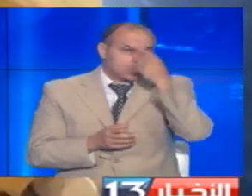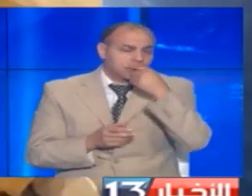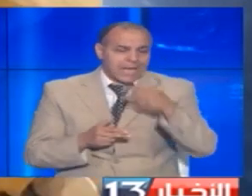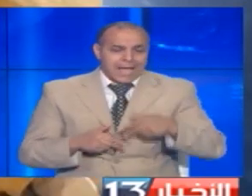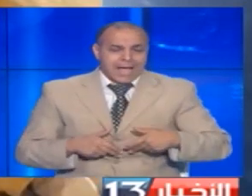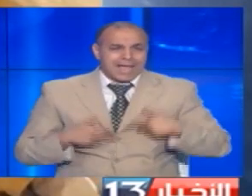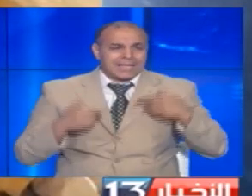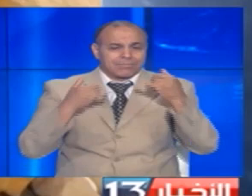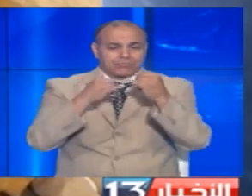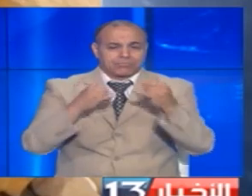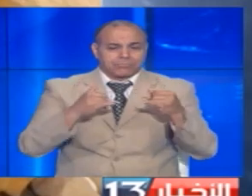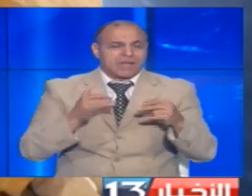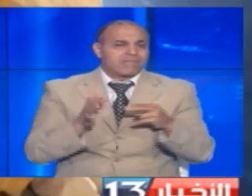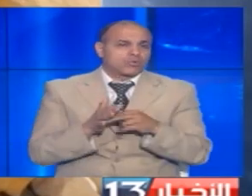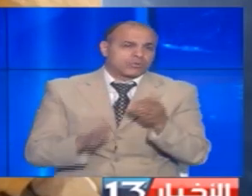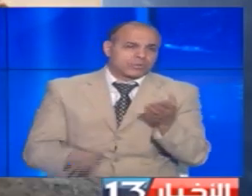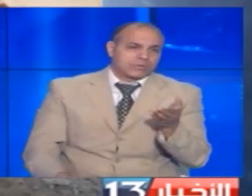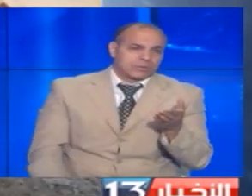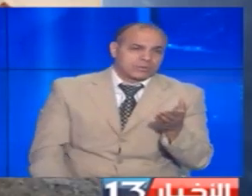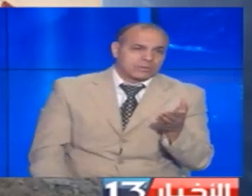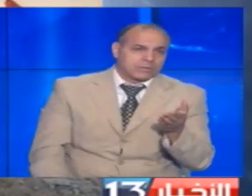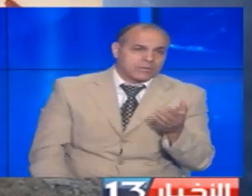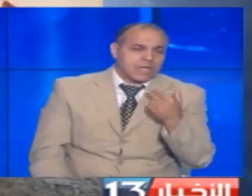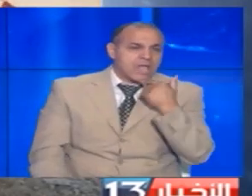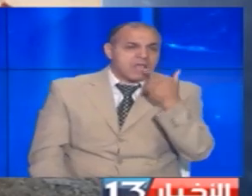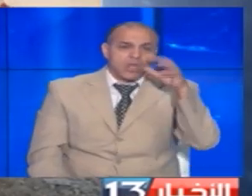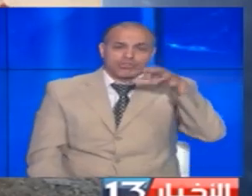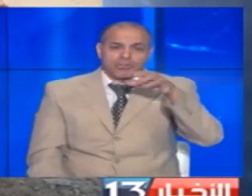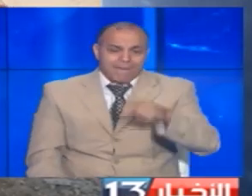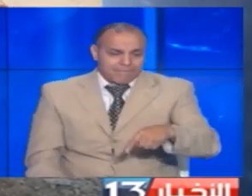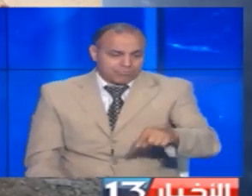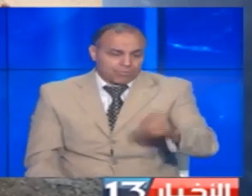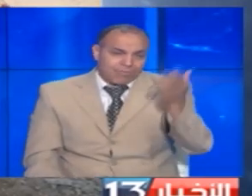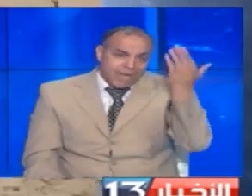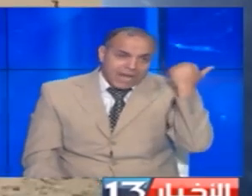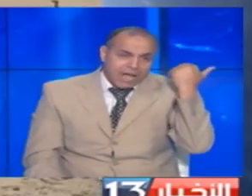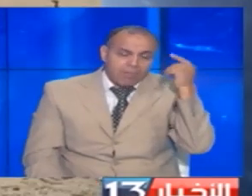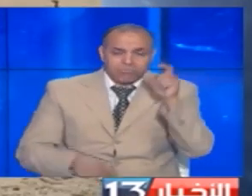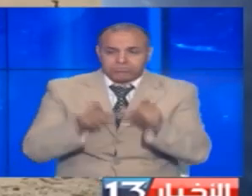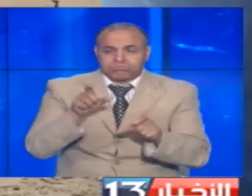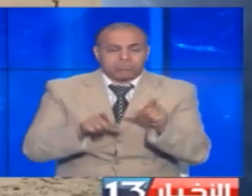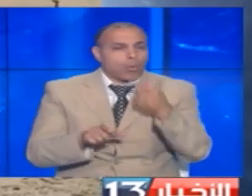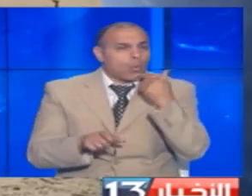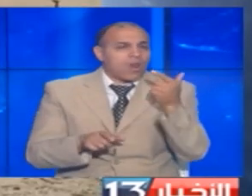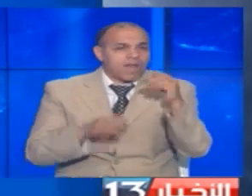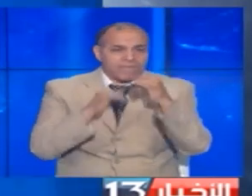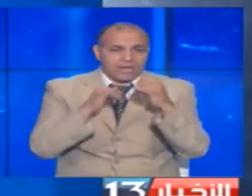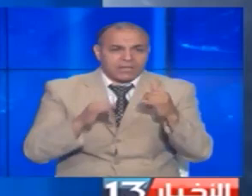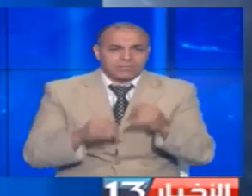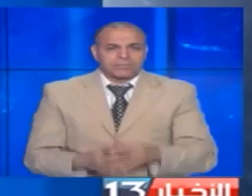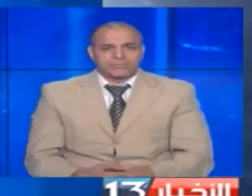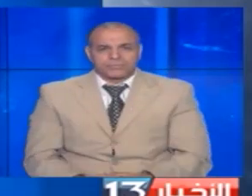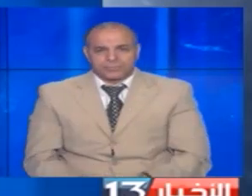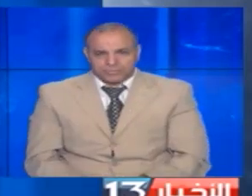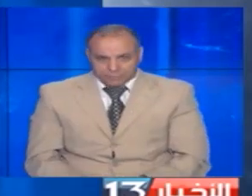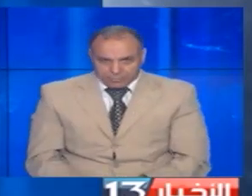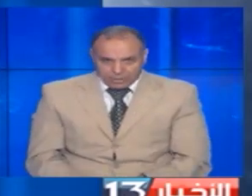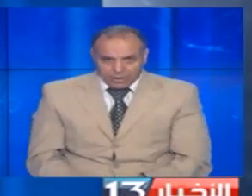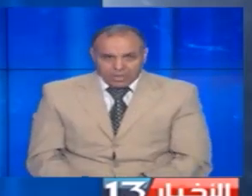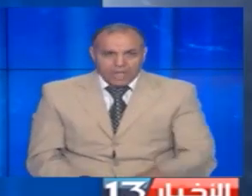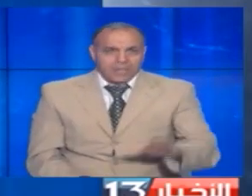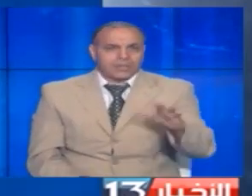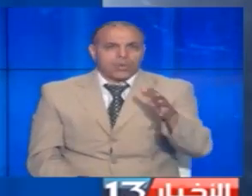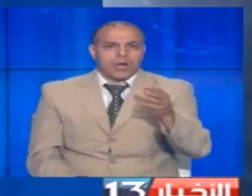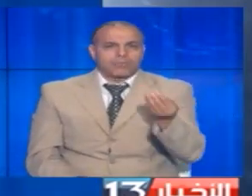المخيمات في سوريا لعله يكون الشتاء الاخير للاجئين في الخيام وسط